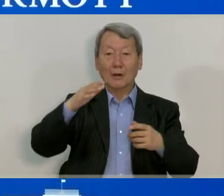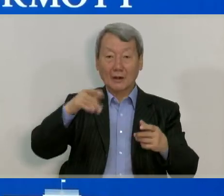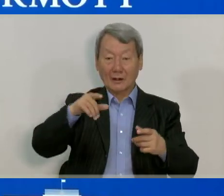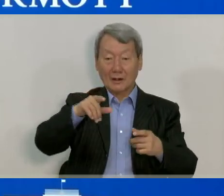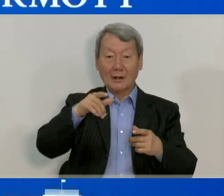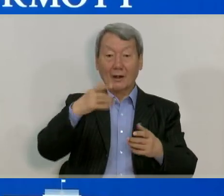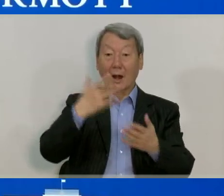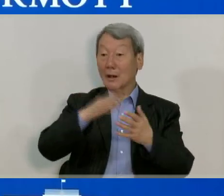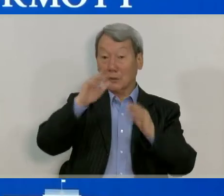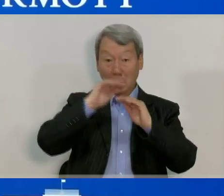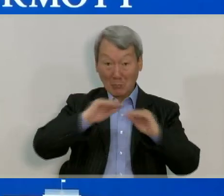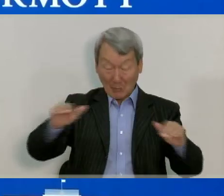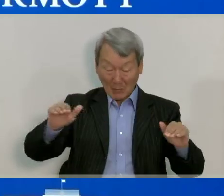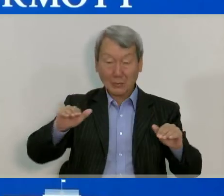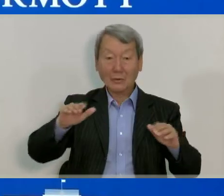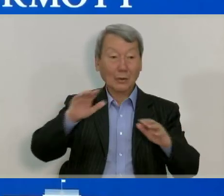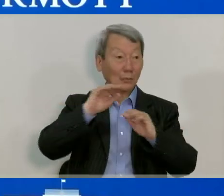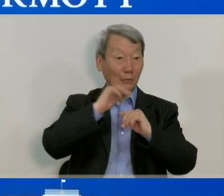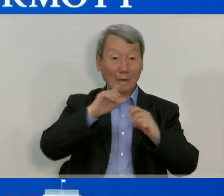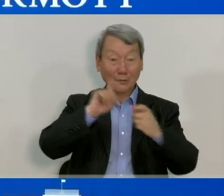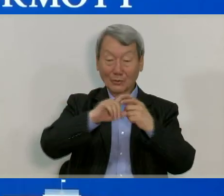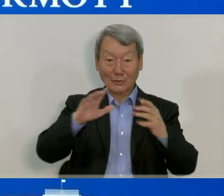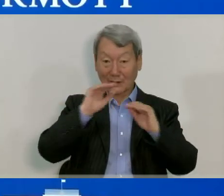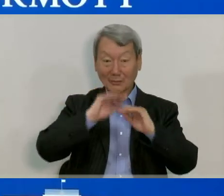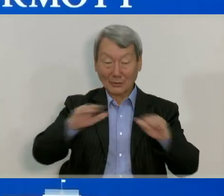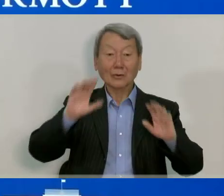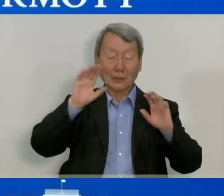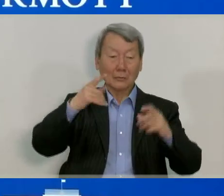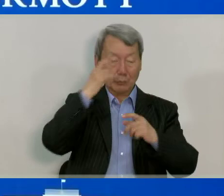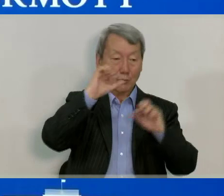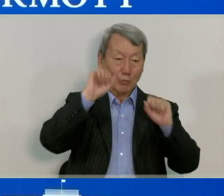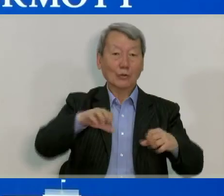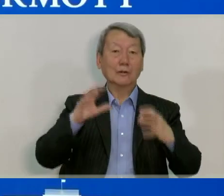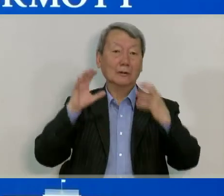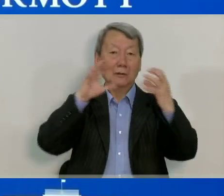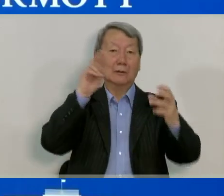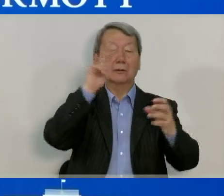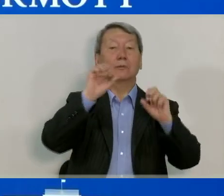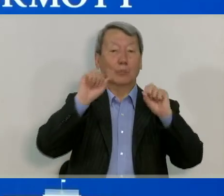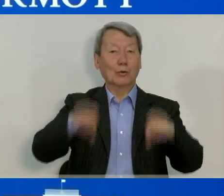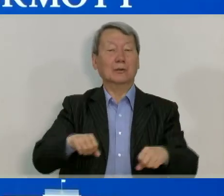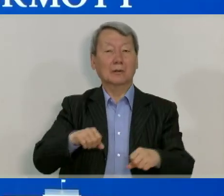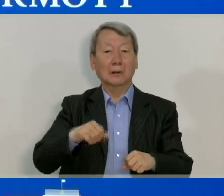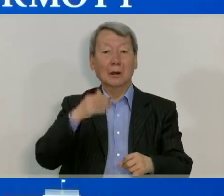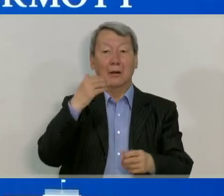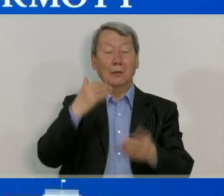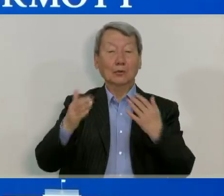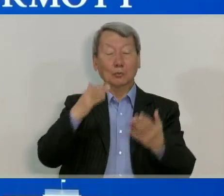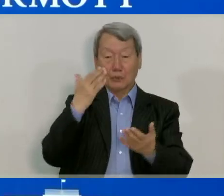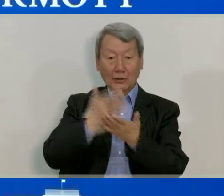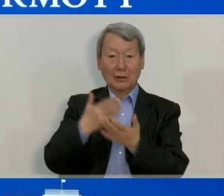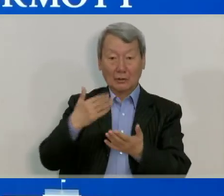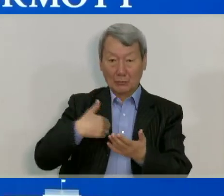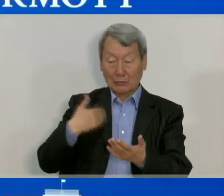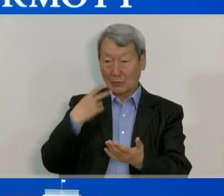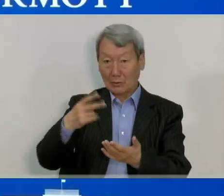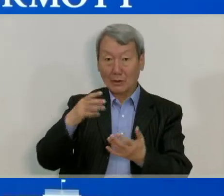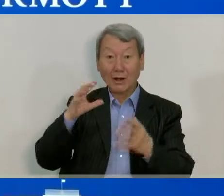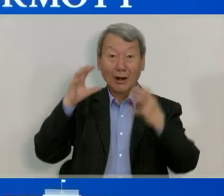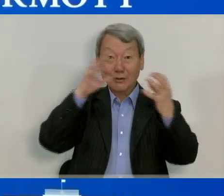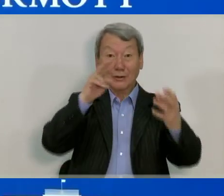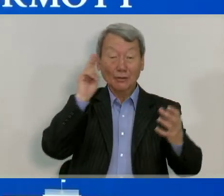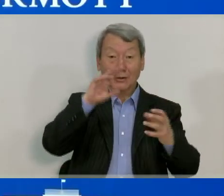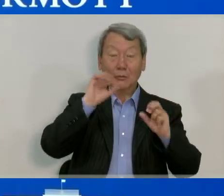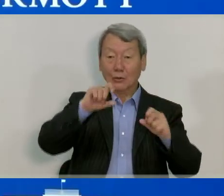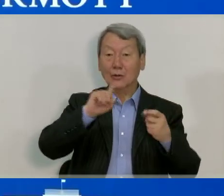возобновлении общественного транспорта. Потому что на сегодня есть очень много примеров, когда общественный транспорт